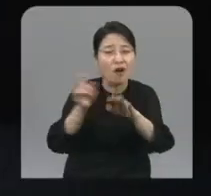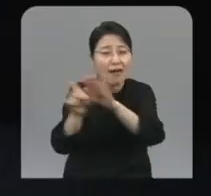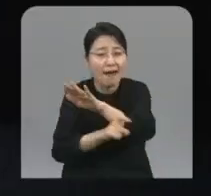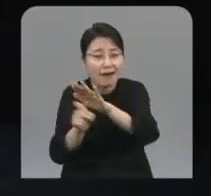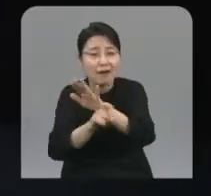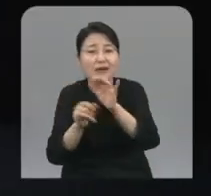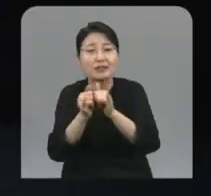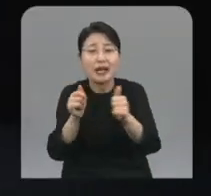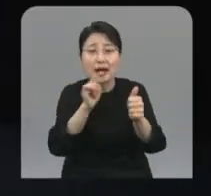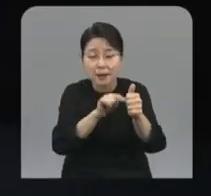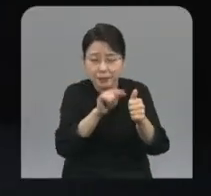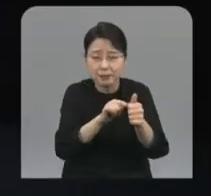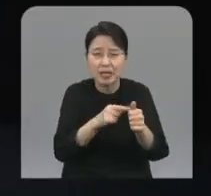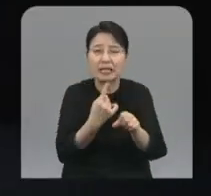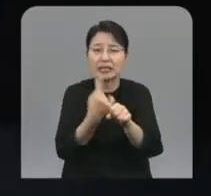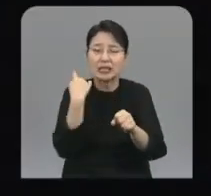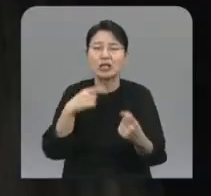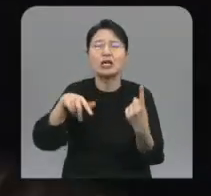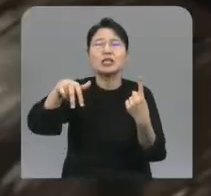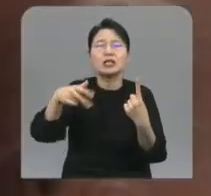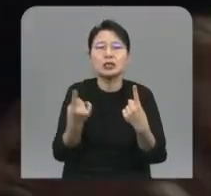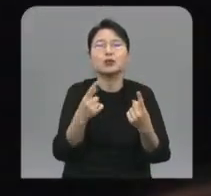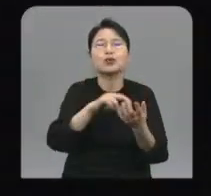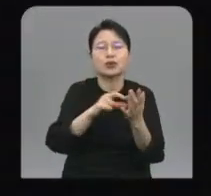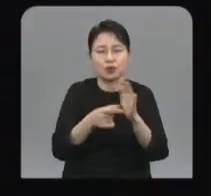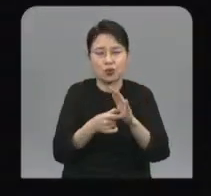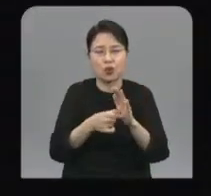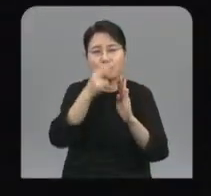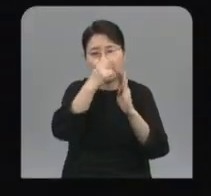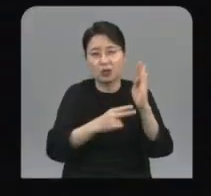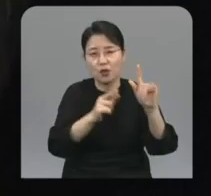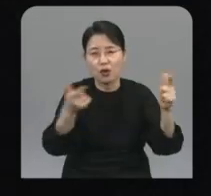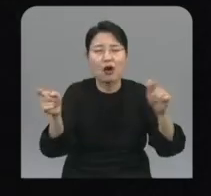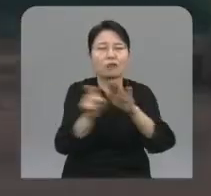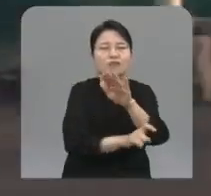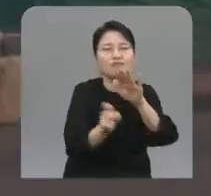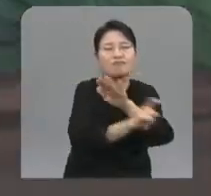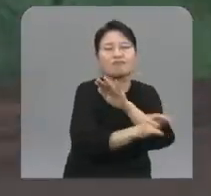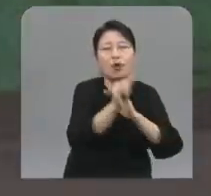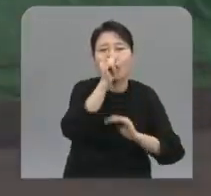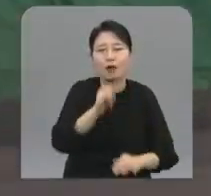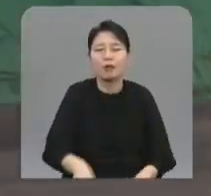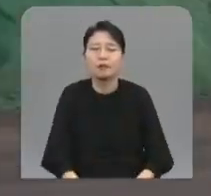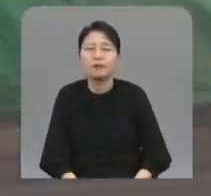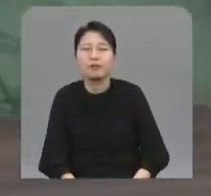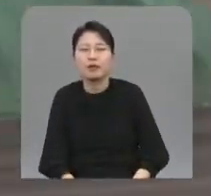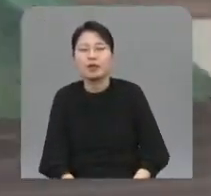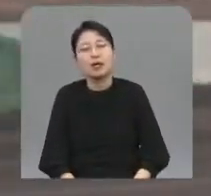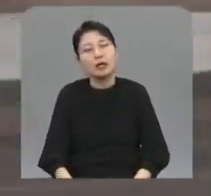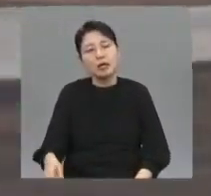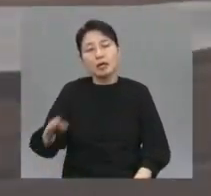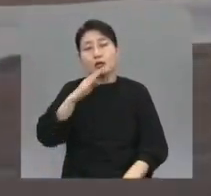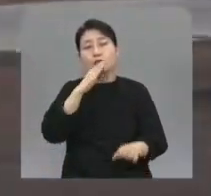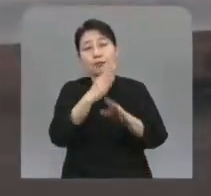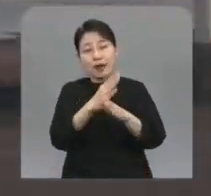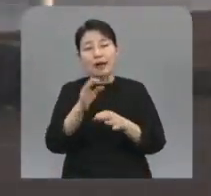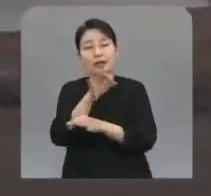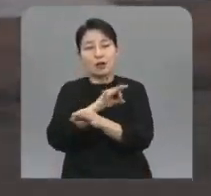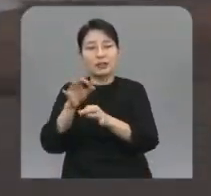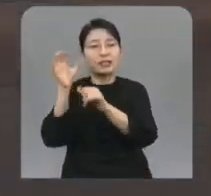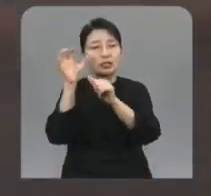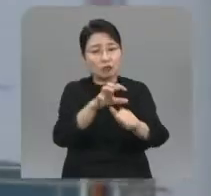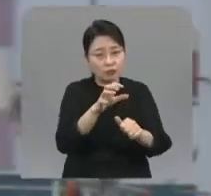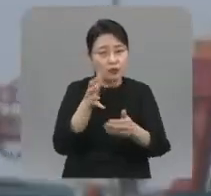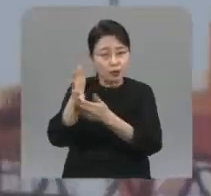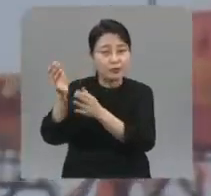bahan bakar padat sementara itu kopi hitam menunjukkan pencurian mata uang virtual Korea Utara sebagai sumber utama pendanaan untuk